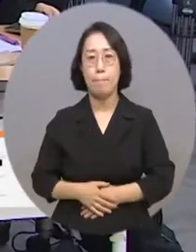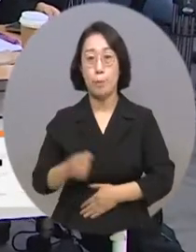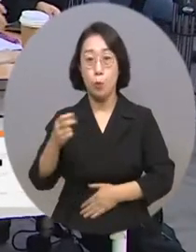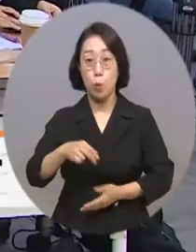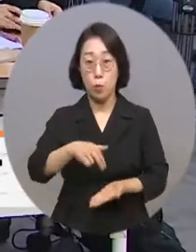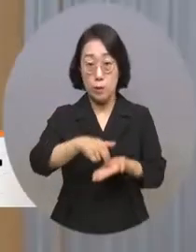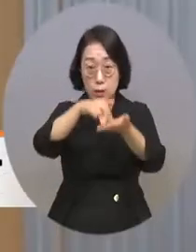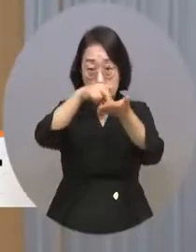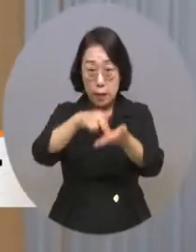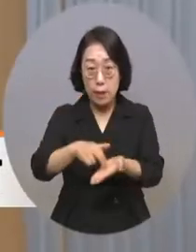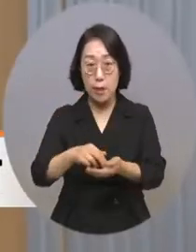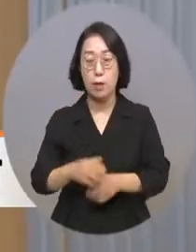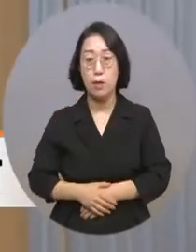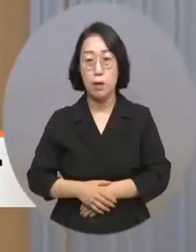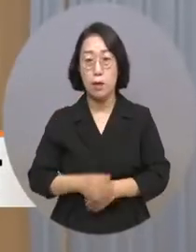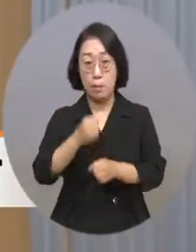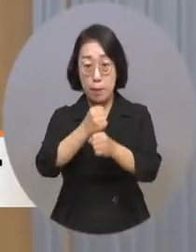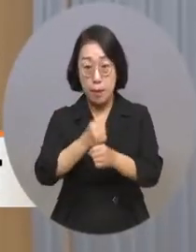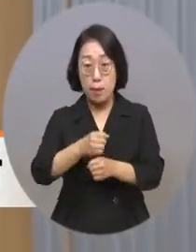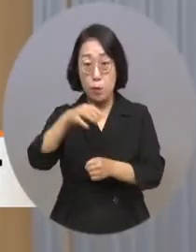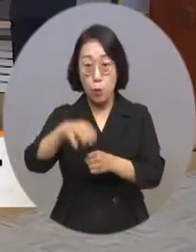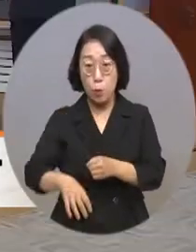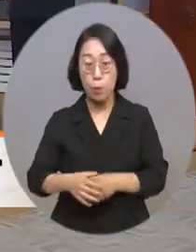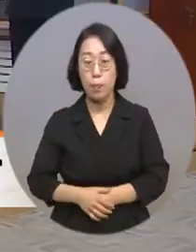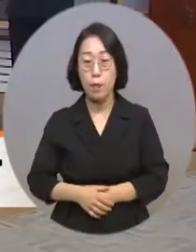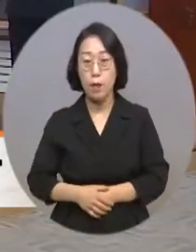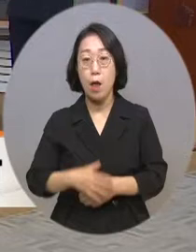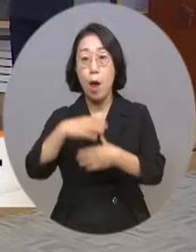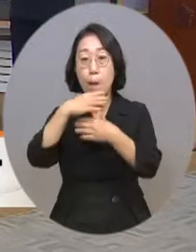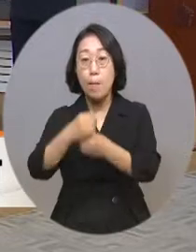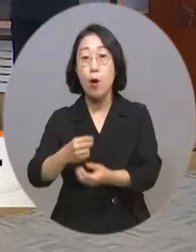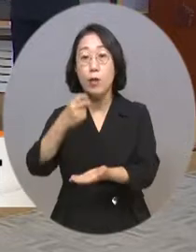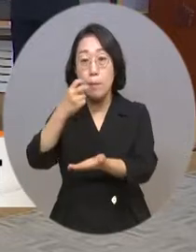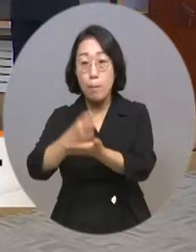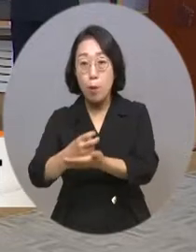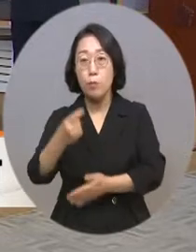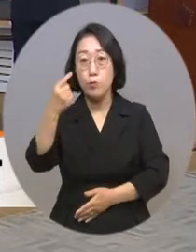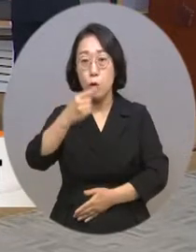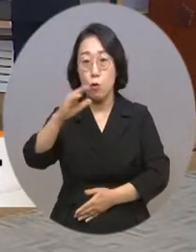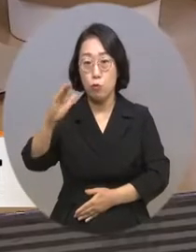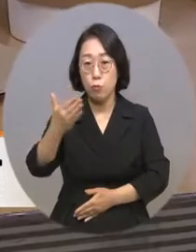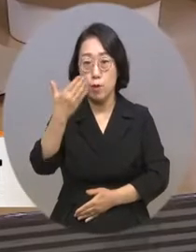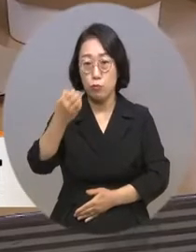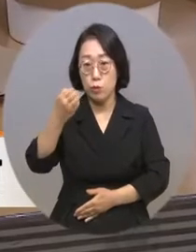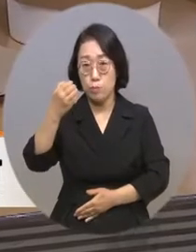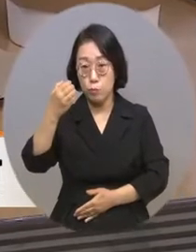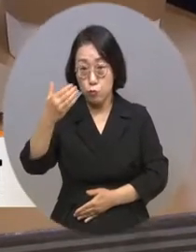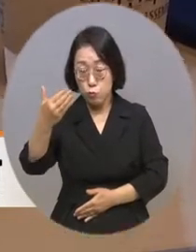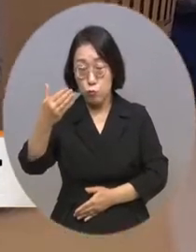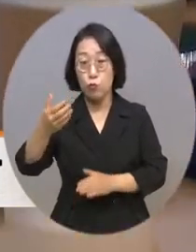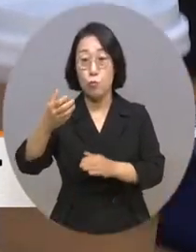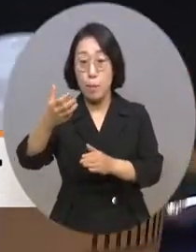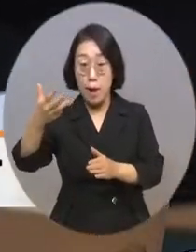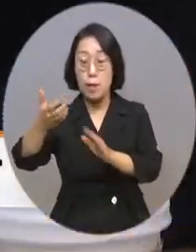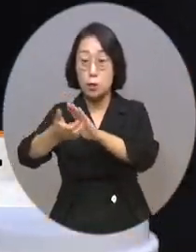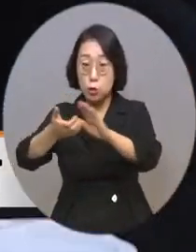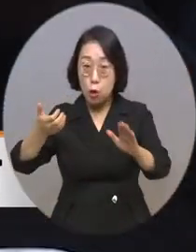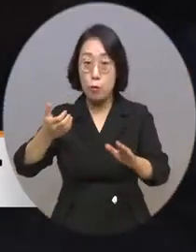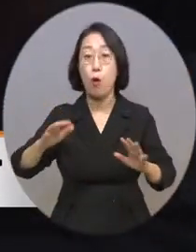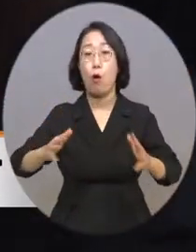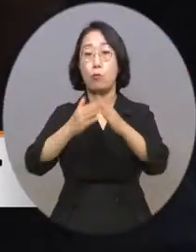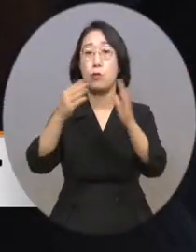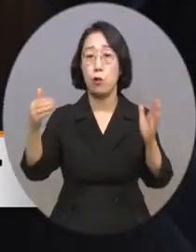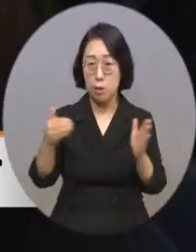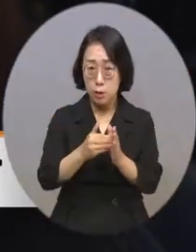승강기가 설치돼 있지 않은 경찰서는 장애인 편의 법이 제정된 1998년 이전에 건설된 위 법하지